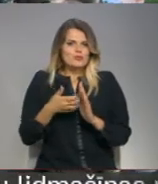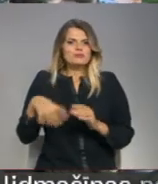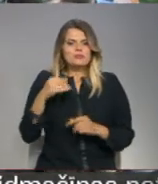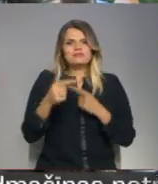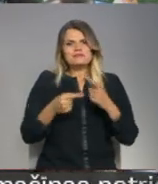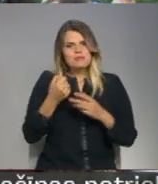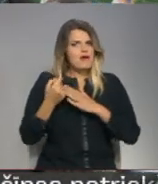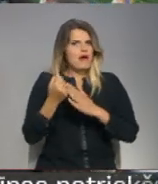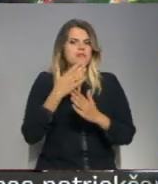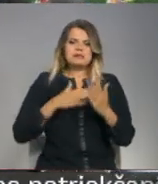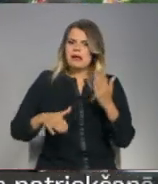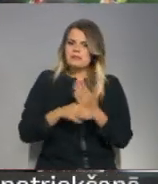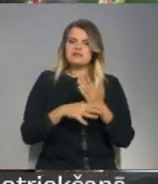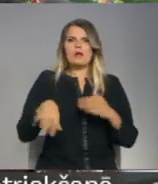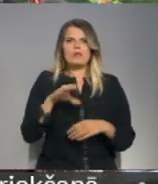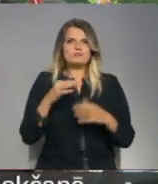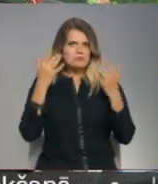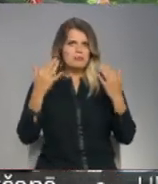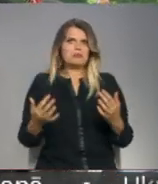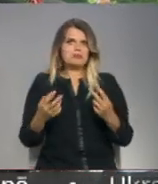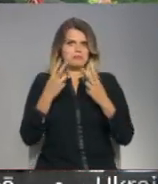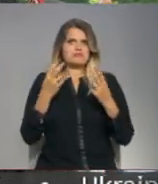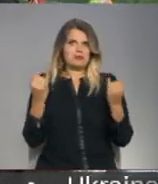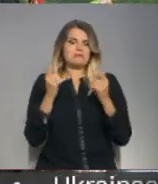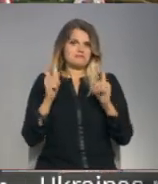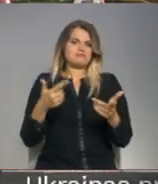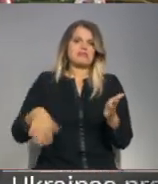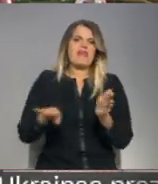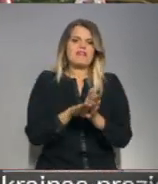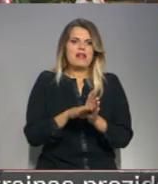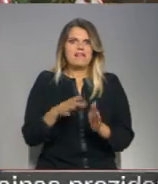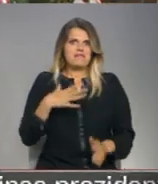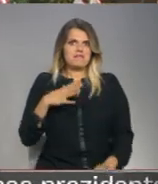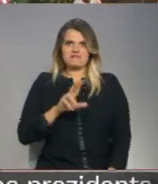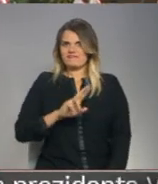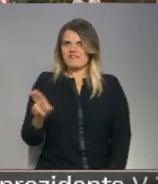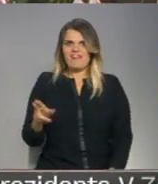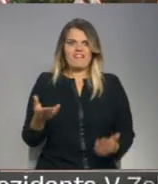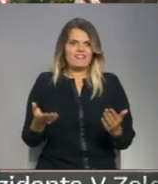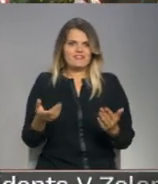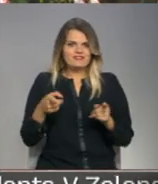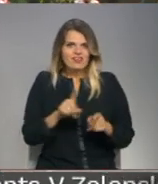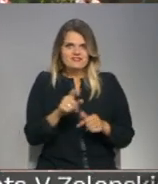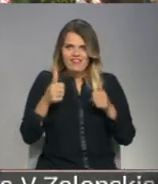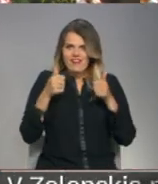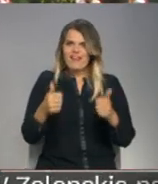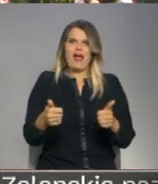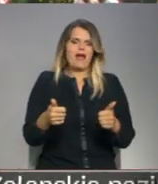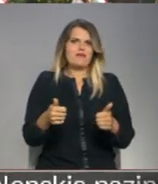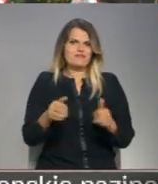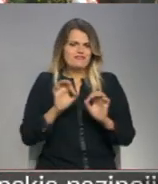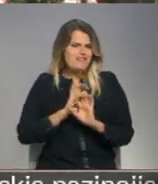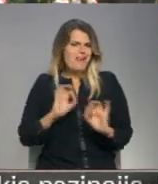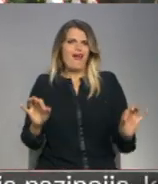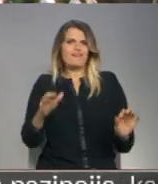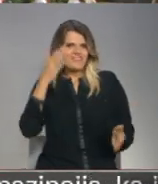labdarību. Mums pasākums uzrunāja, mēs piedalāmies. Kāpēc nē? Tas tā ir labi.